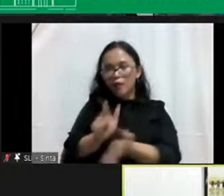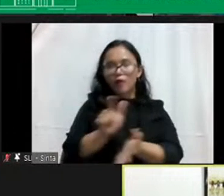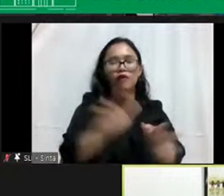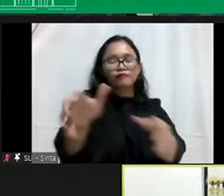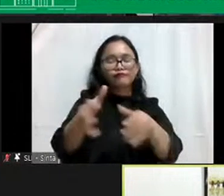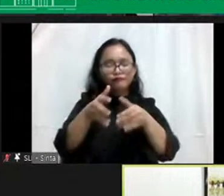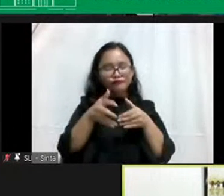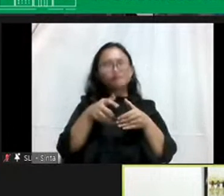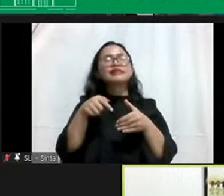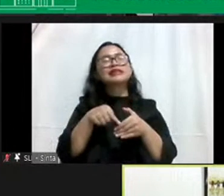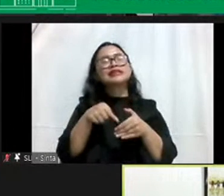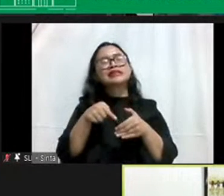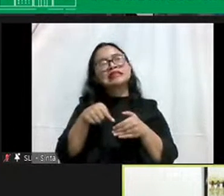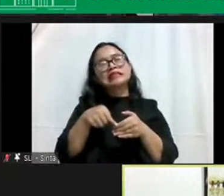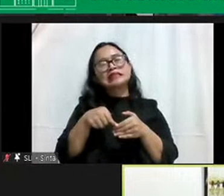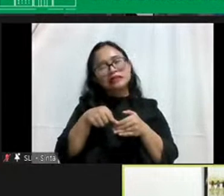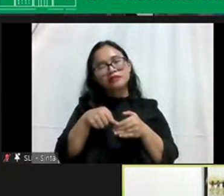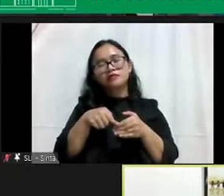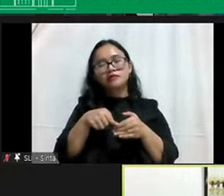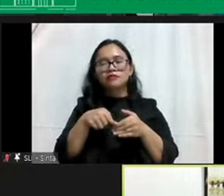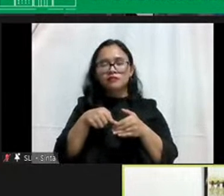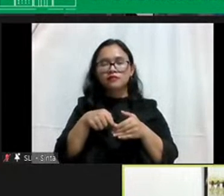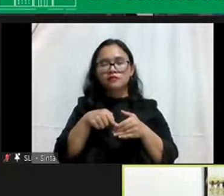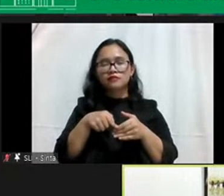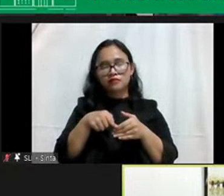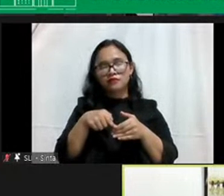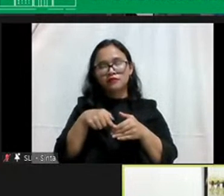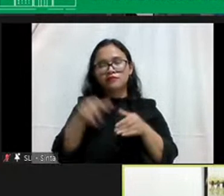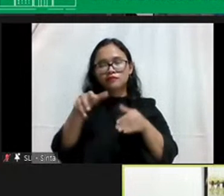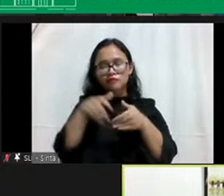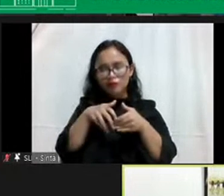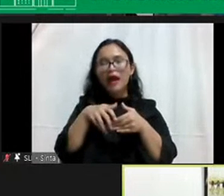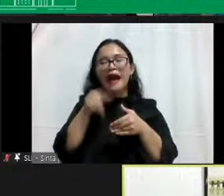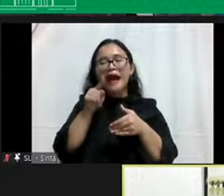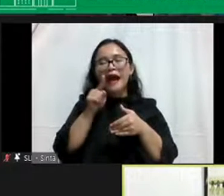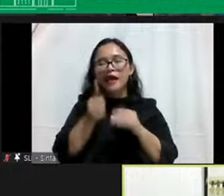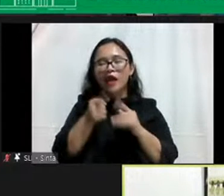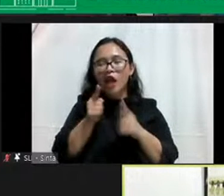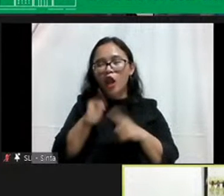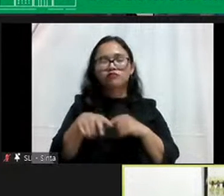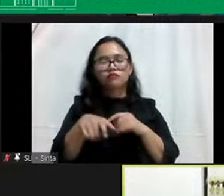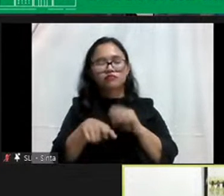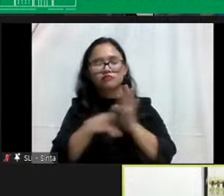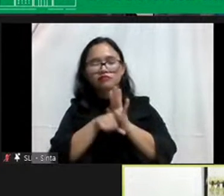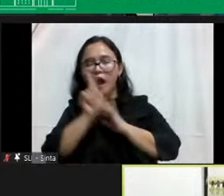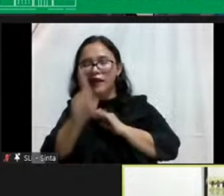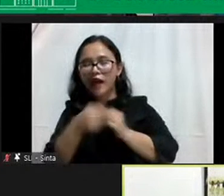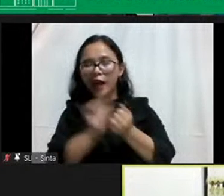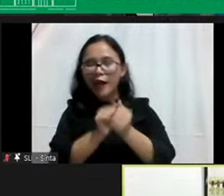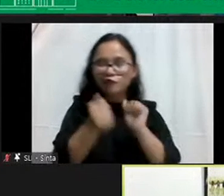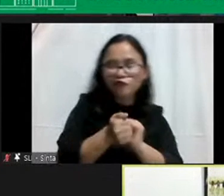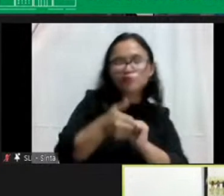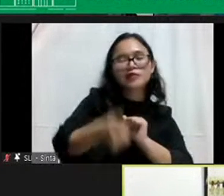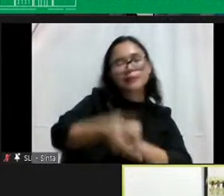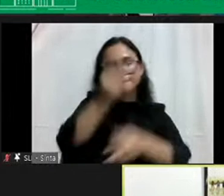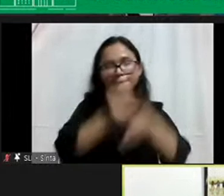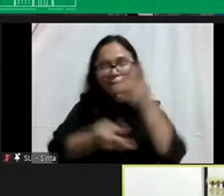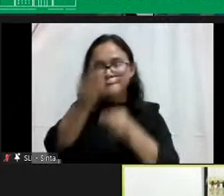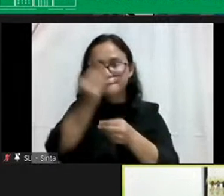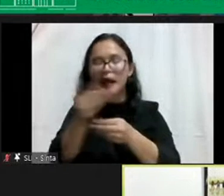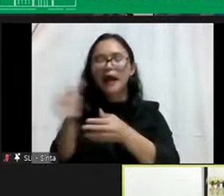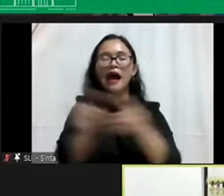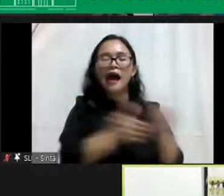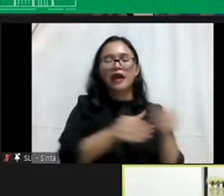semacam clearing H gitu ya untuk apa namanya Jika ada kasus-kasus yang ada di lapangan berkaitan dengan isu pestisida ini agak